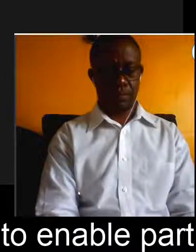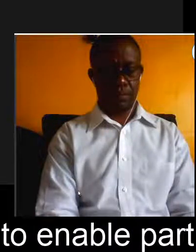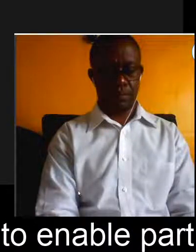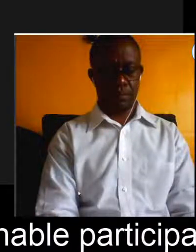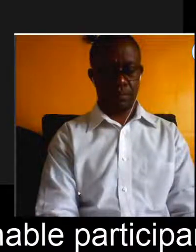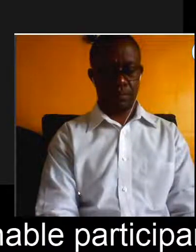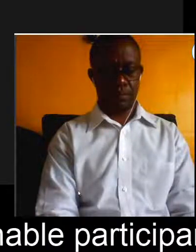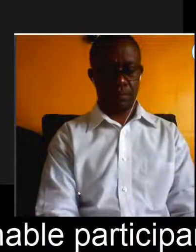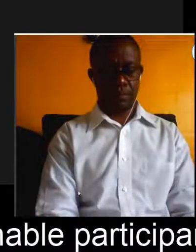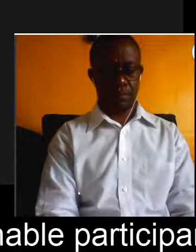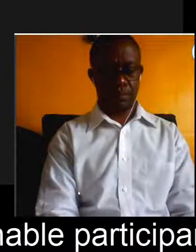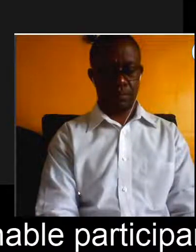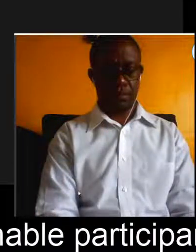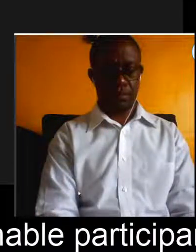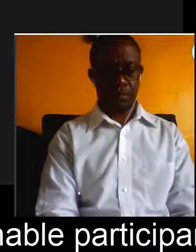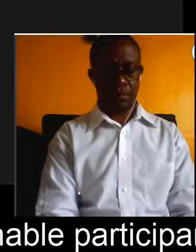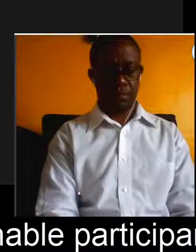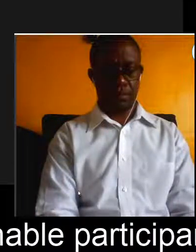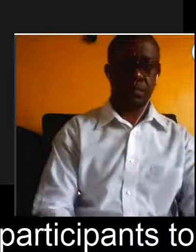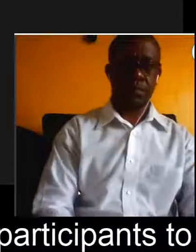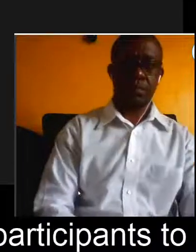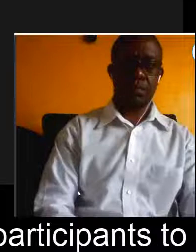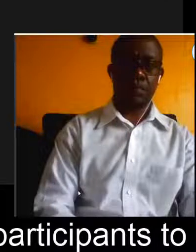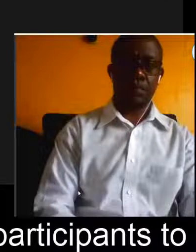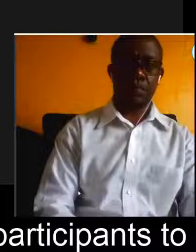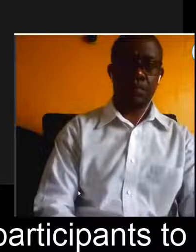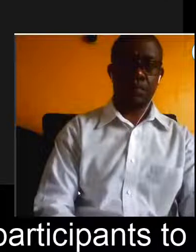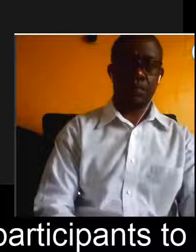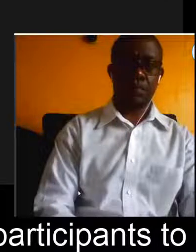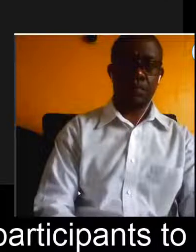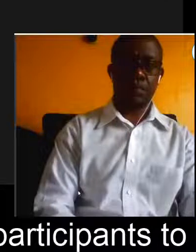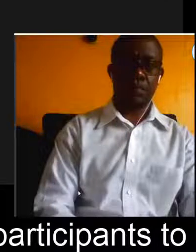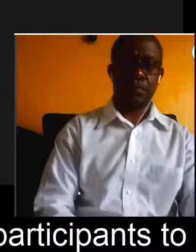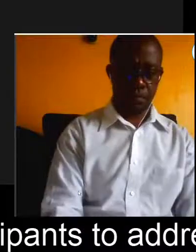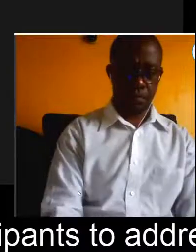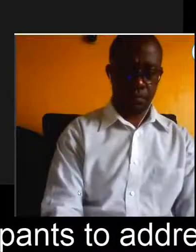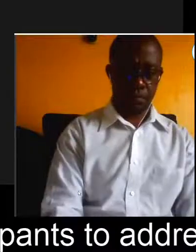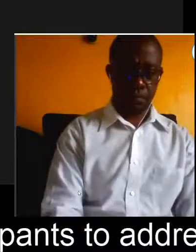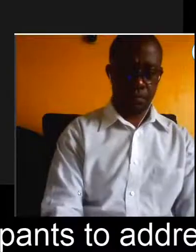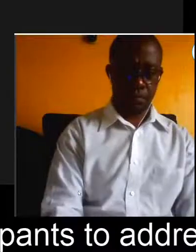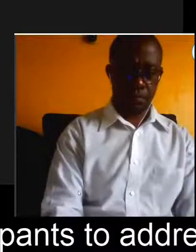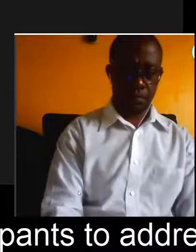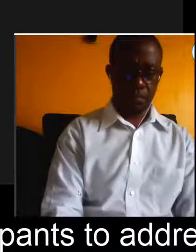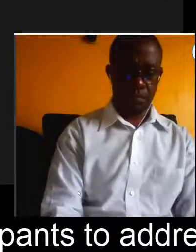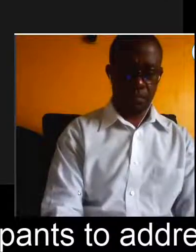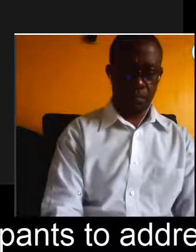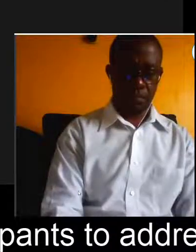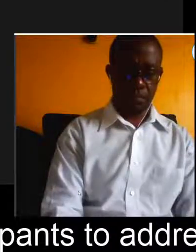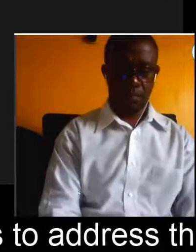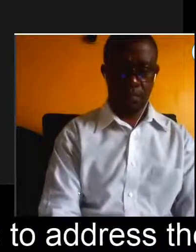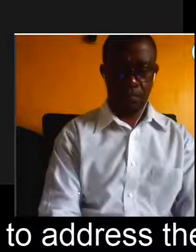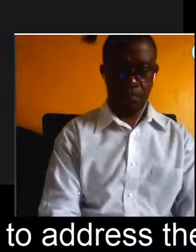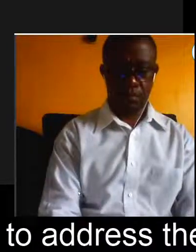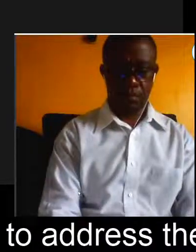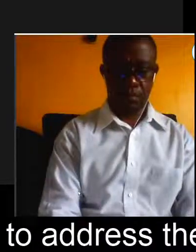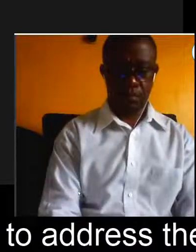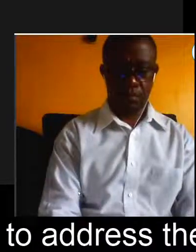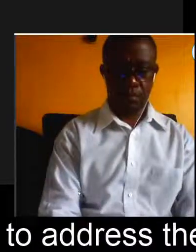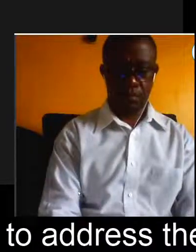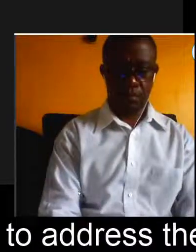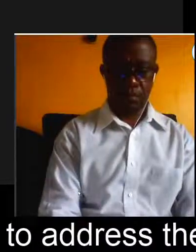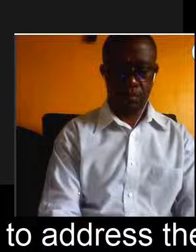some sensitization on children trafficking, and then we need also to protect children